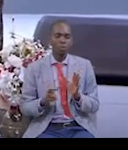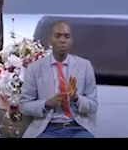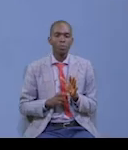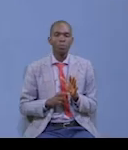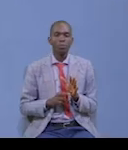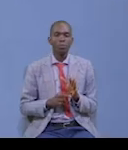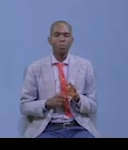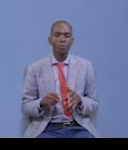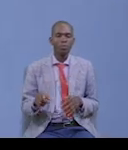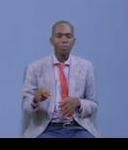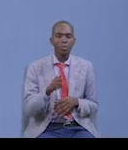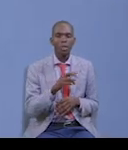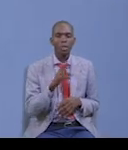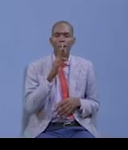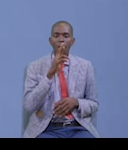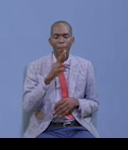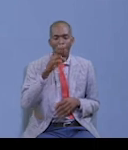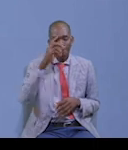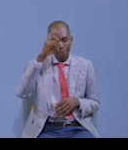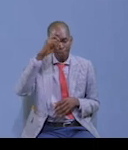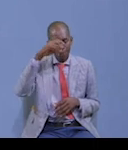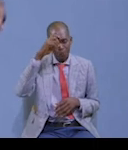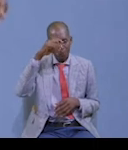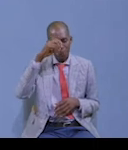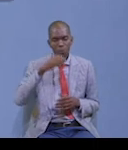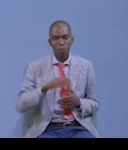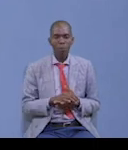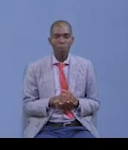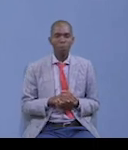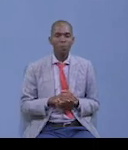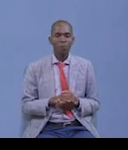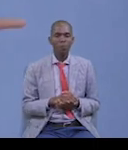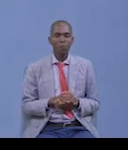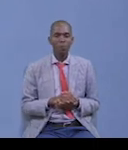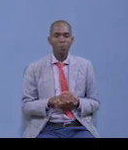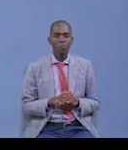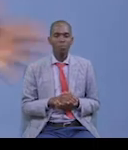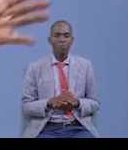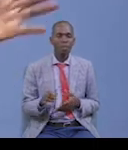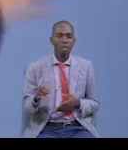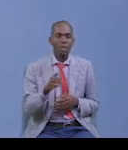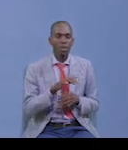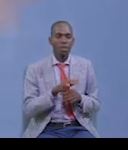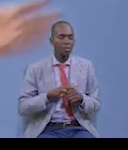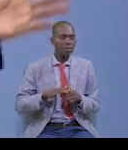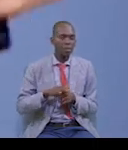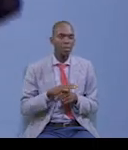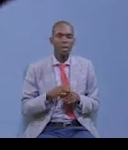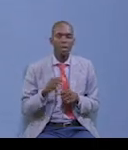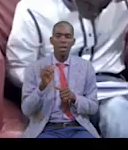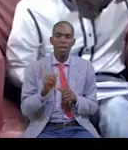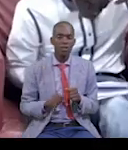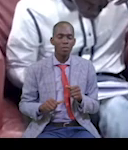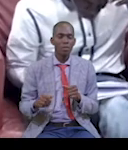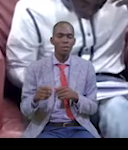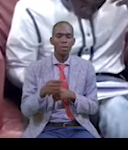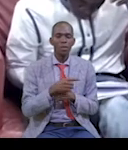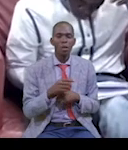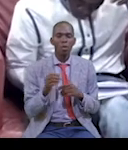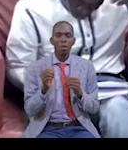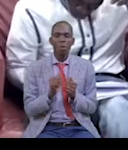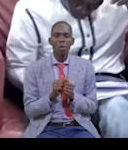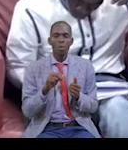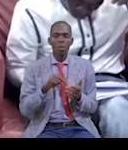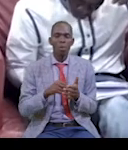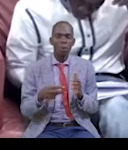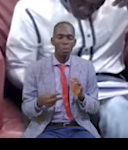They are wise. వారు జ్ఞానులు. They fill every day with purposeful,